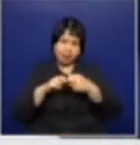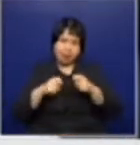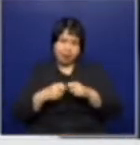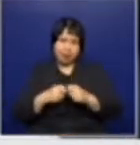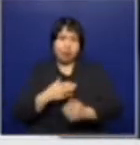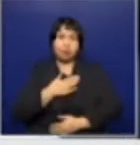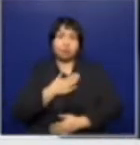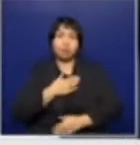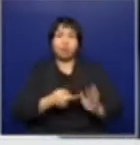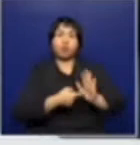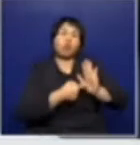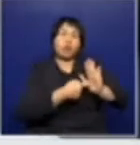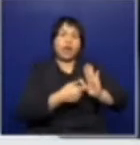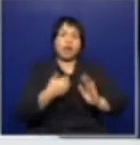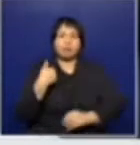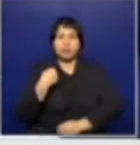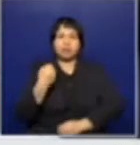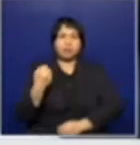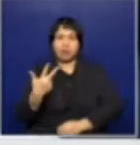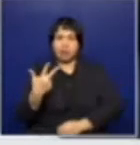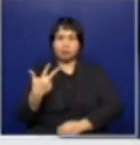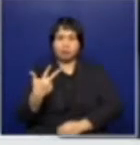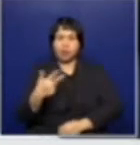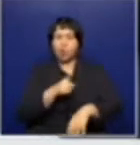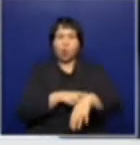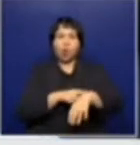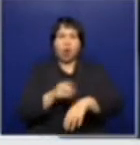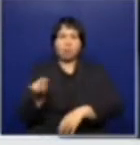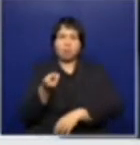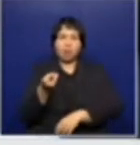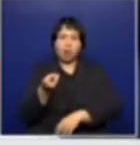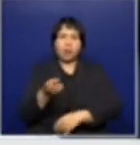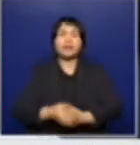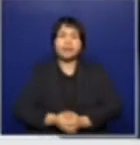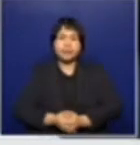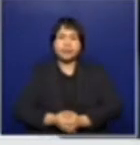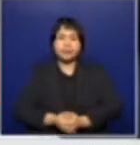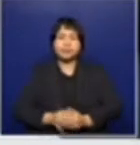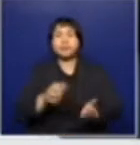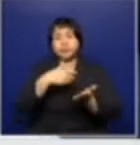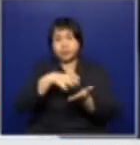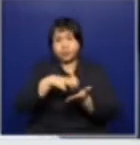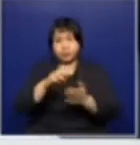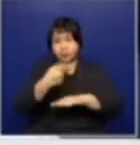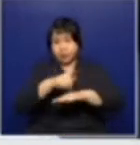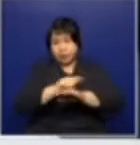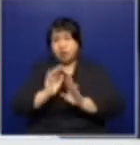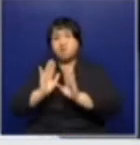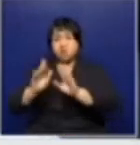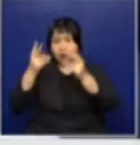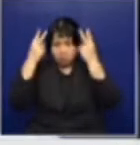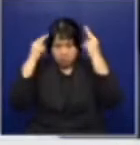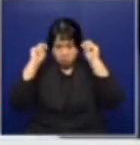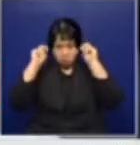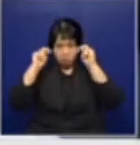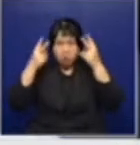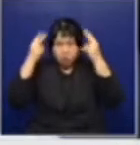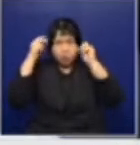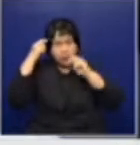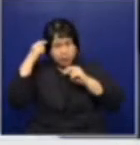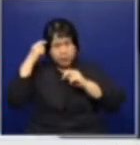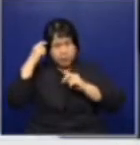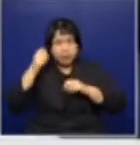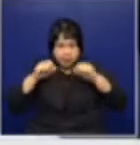ยกตัวอย่างแค่3ปัญหาเท่านั้นเองครับมีเวลามีน้อยมากเพื่อบอกกล่าวกับท่านประธานไปยังท่านนายกเพื่อนายกจะได้ตัดสินใ